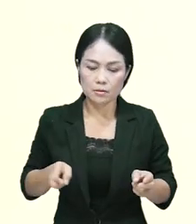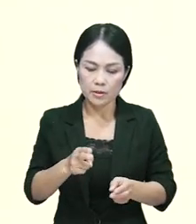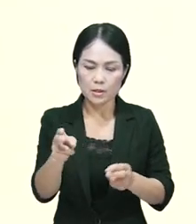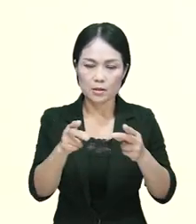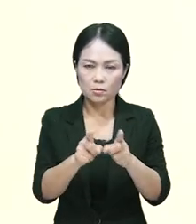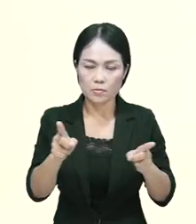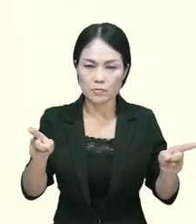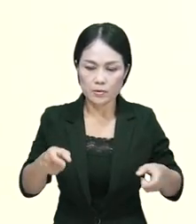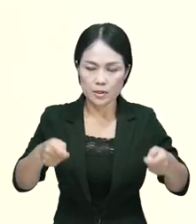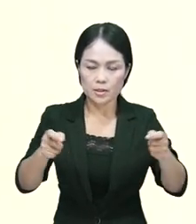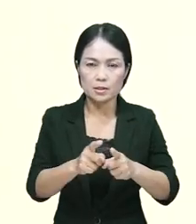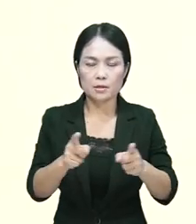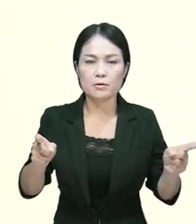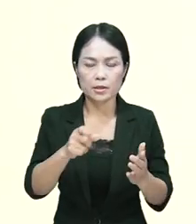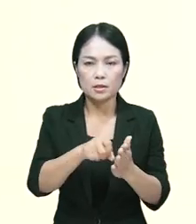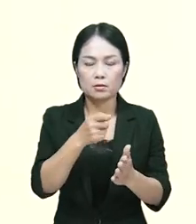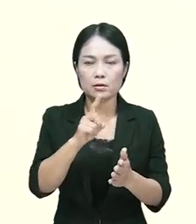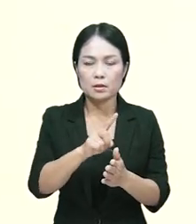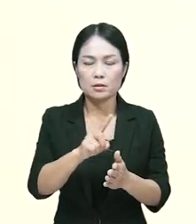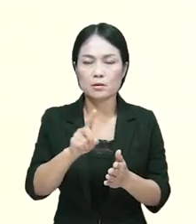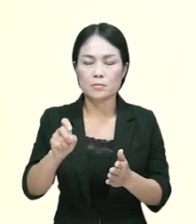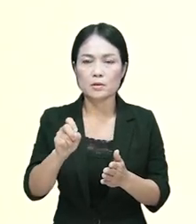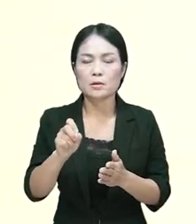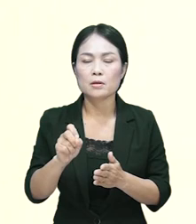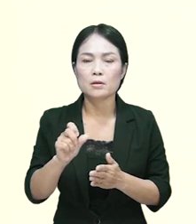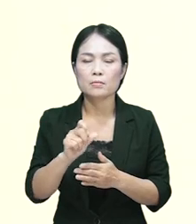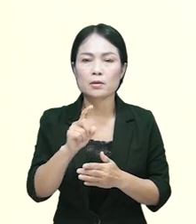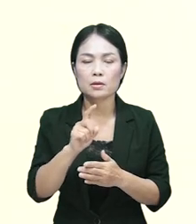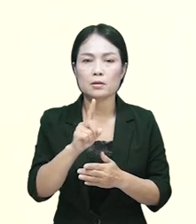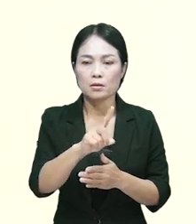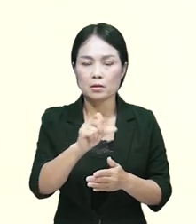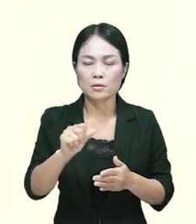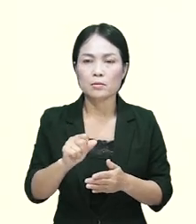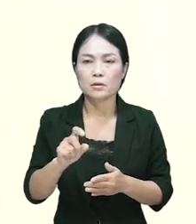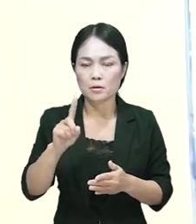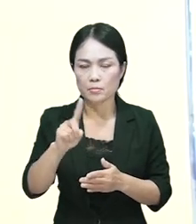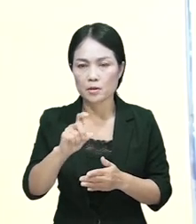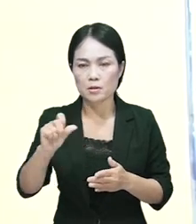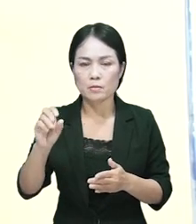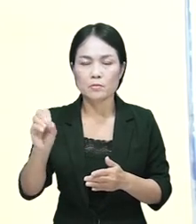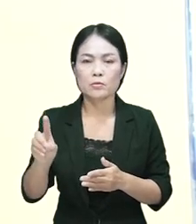នាំងវែងទំព័រទី100 101ណាកូនទំព័រទី100